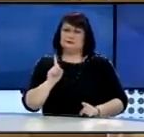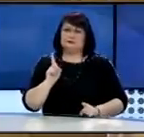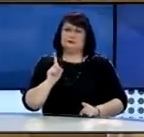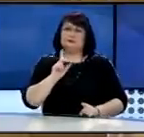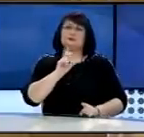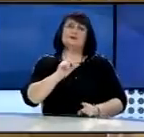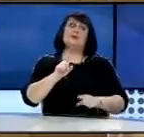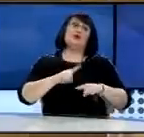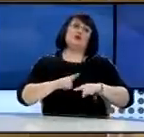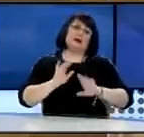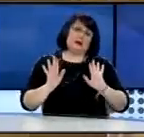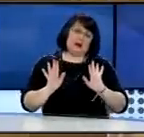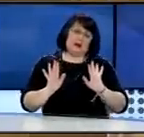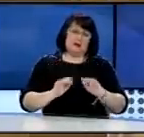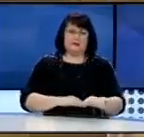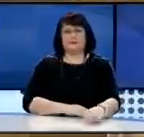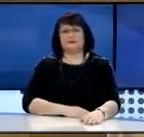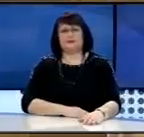τη χώρα μας.